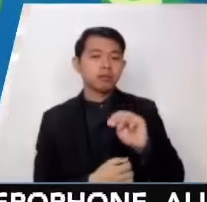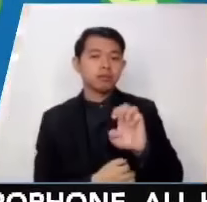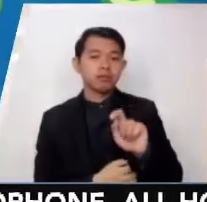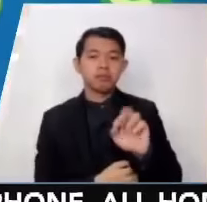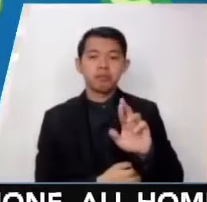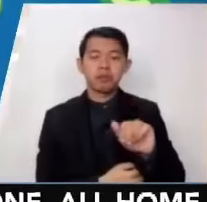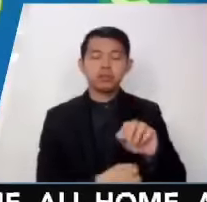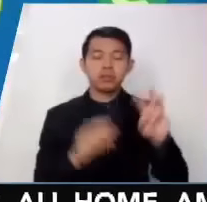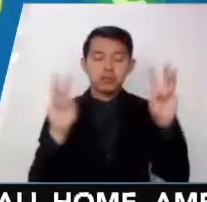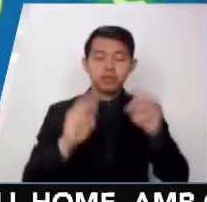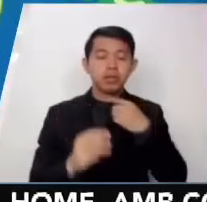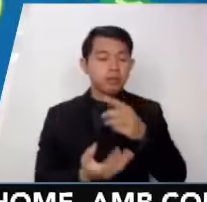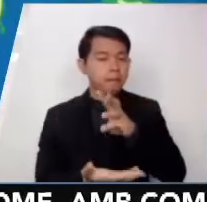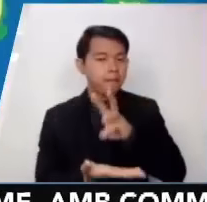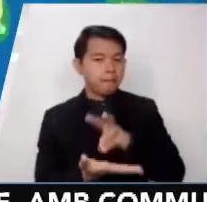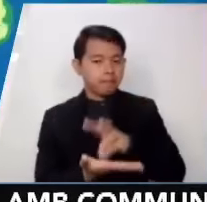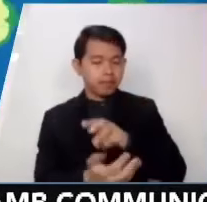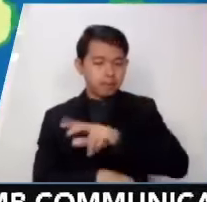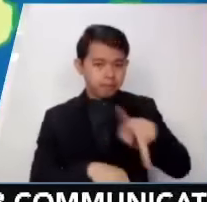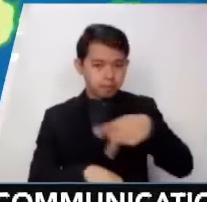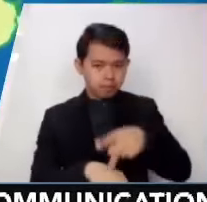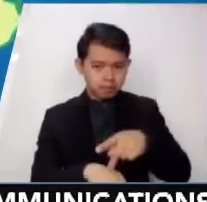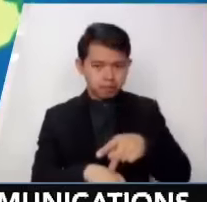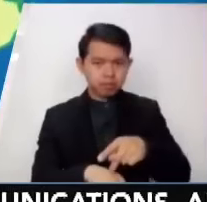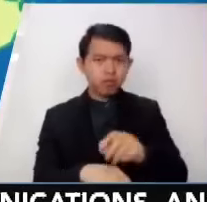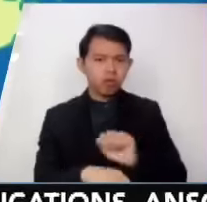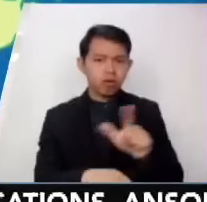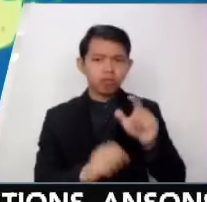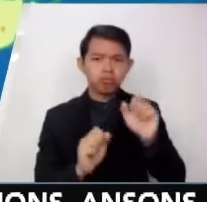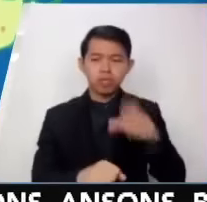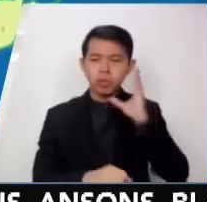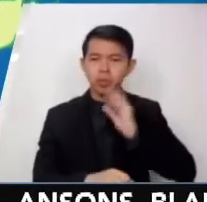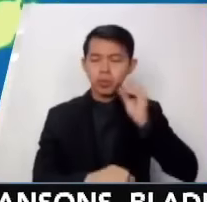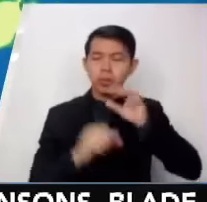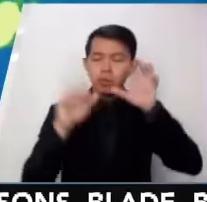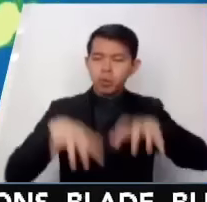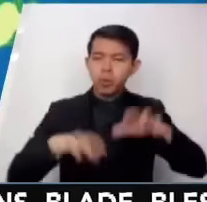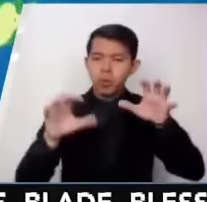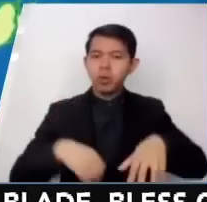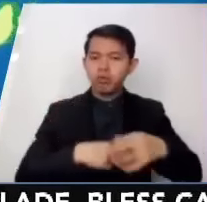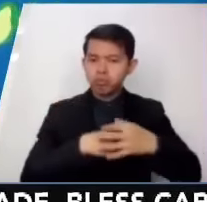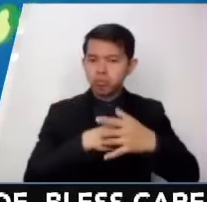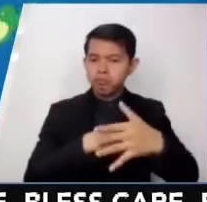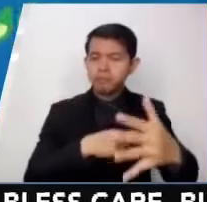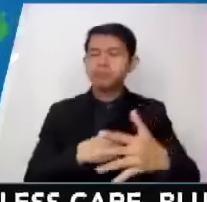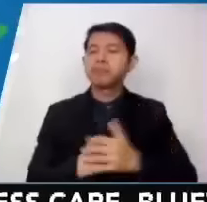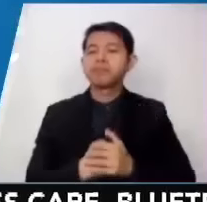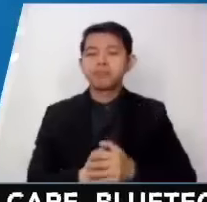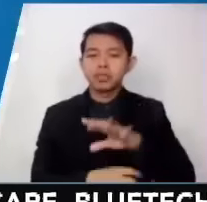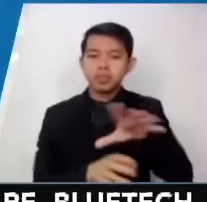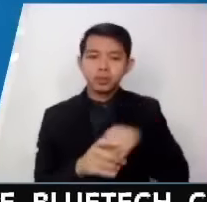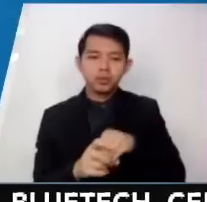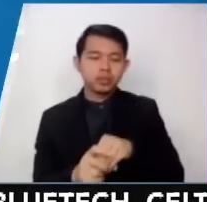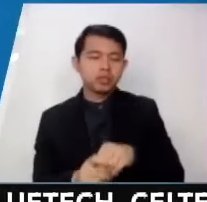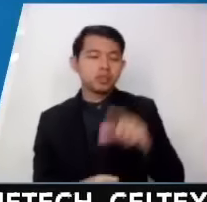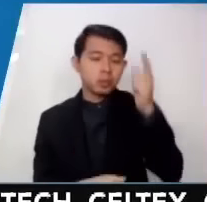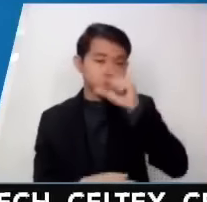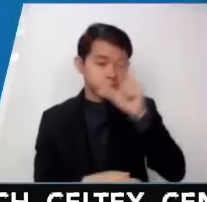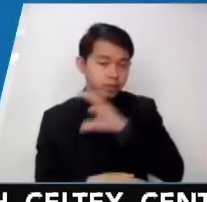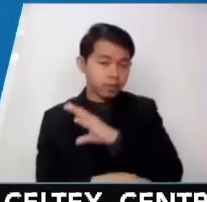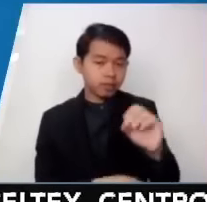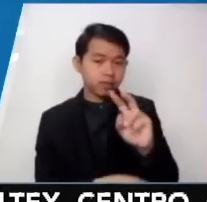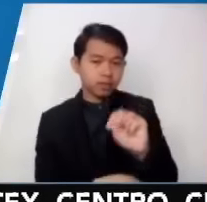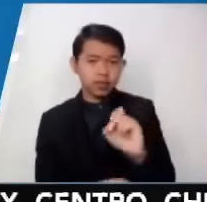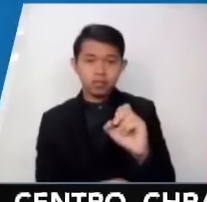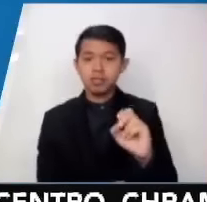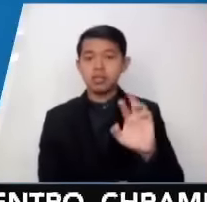ay uulanin sa mga susunod na oras. Higit na apektado ang Luzon kasama na po ang Metro Manila. Posible ang intense to torrential rain sa